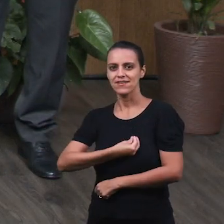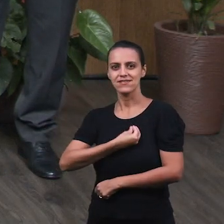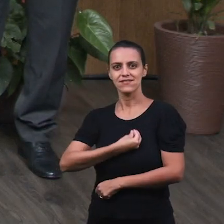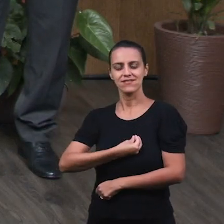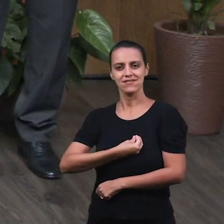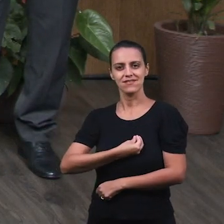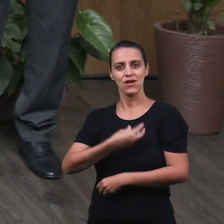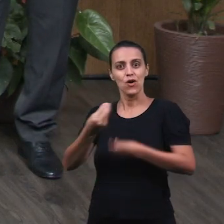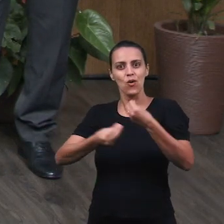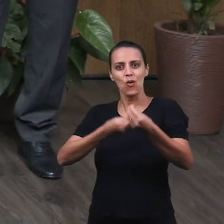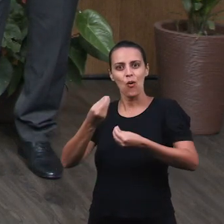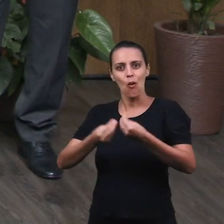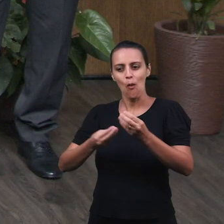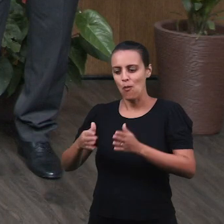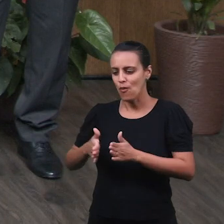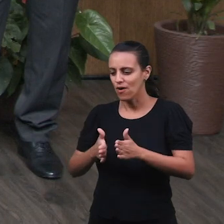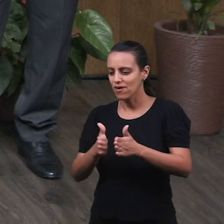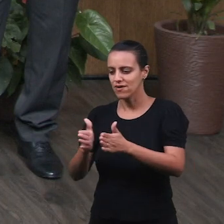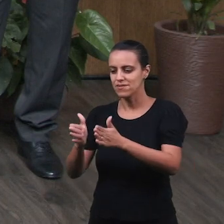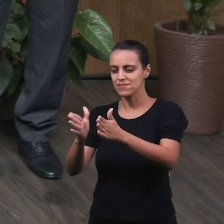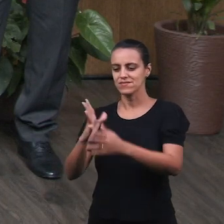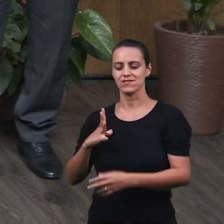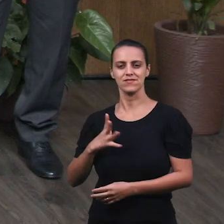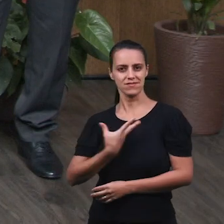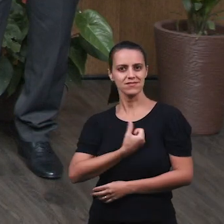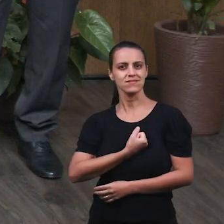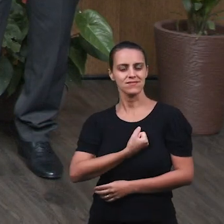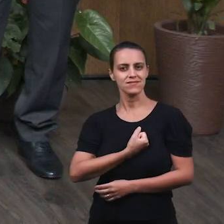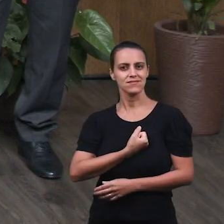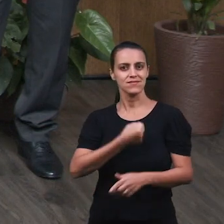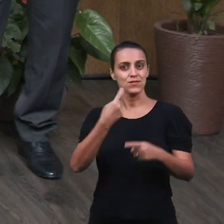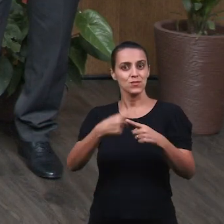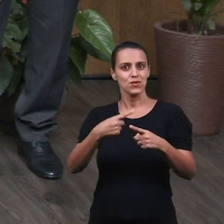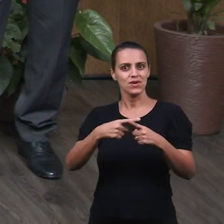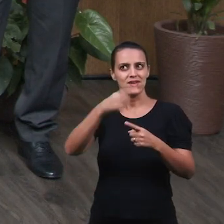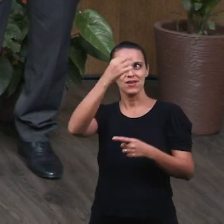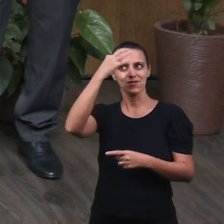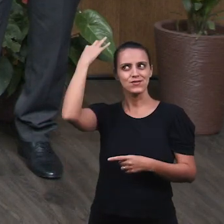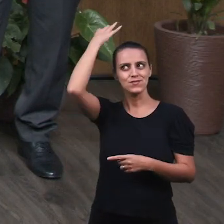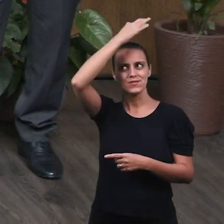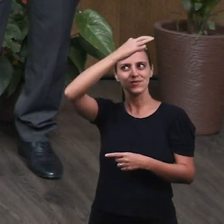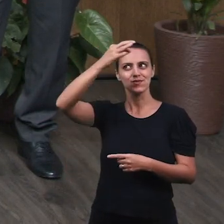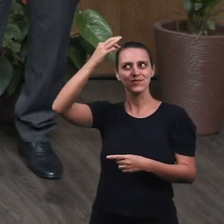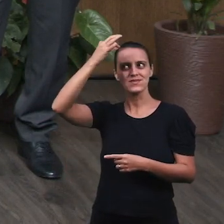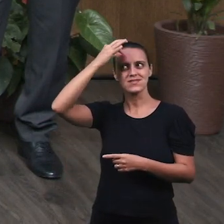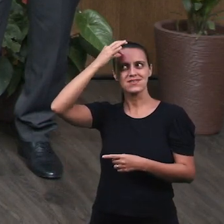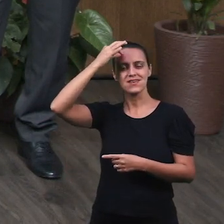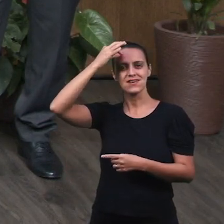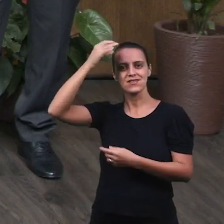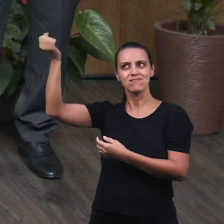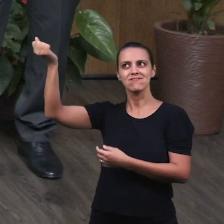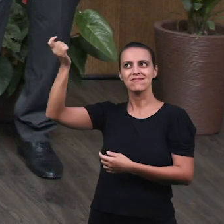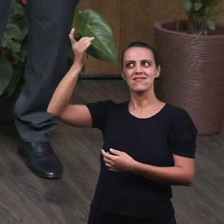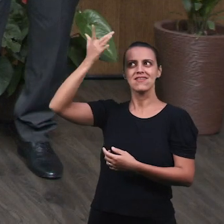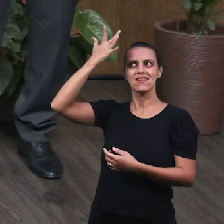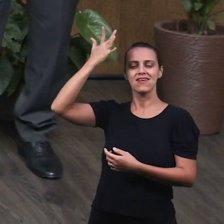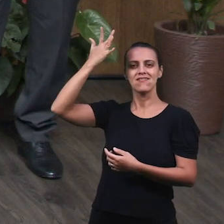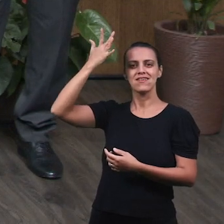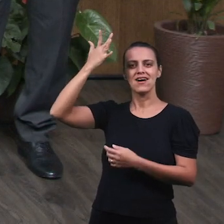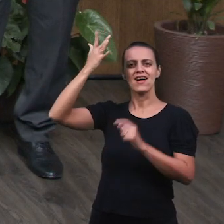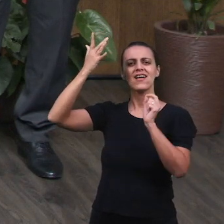Car c'est lui qui a inspiré le Saint-Esprit, c'est celui qui donne la vie à la parole.